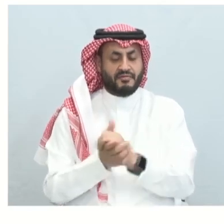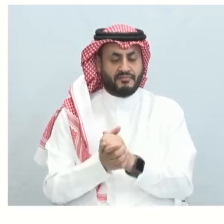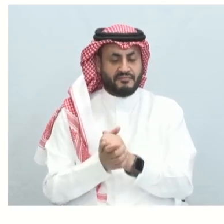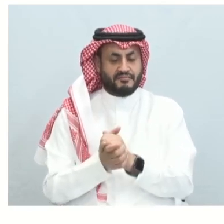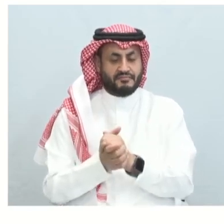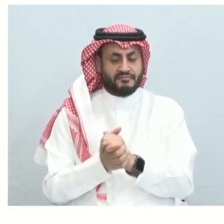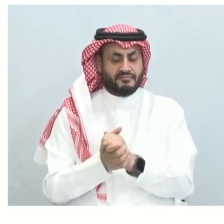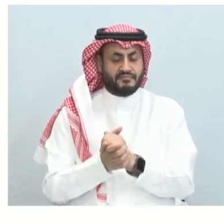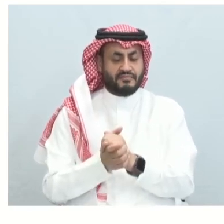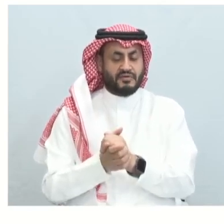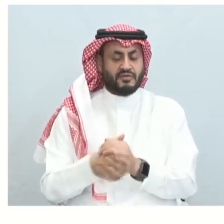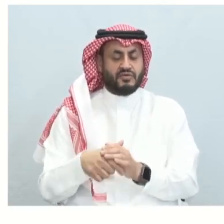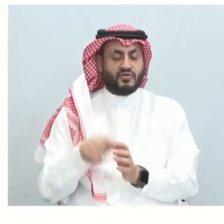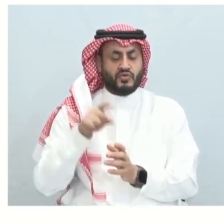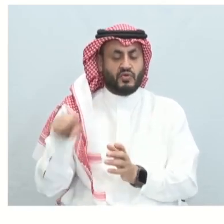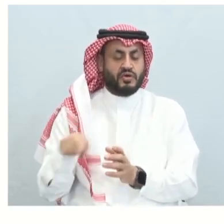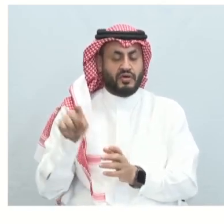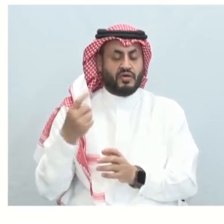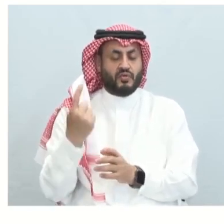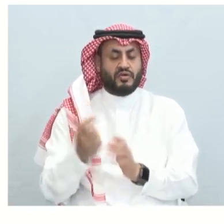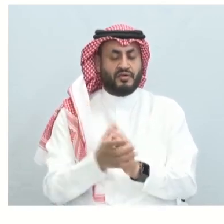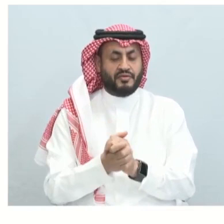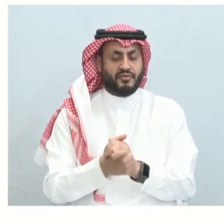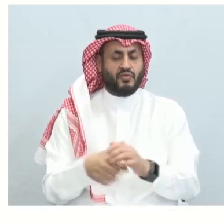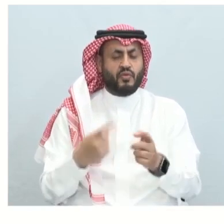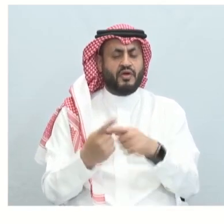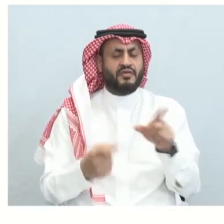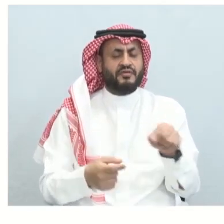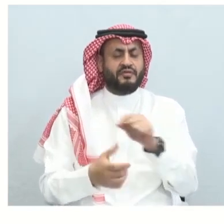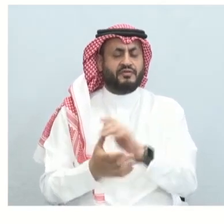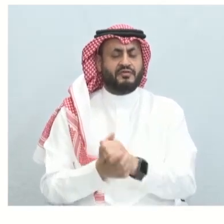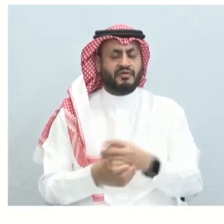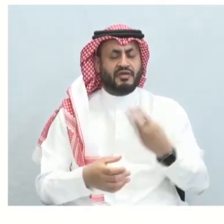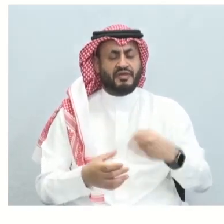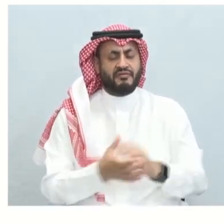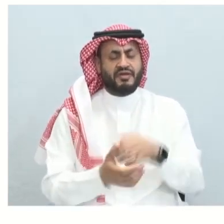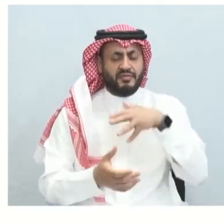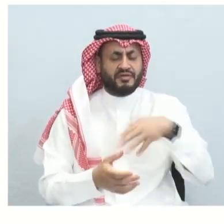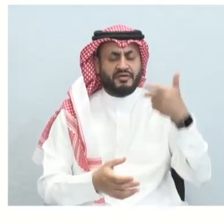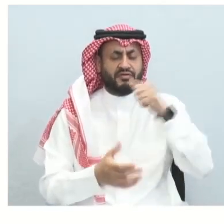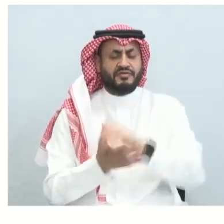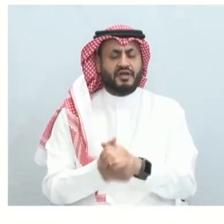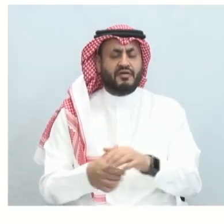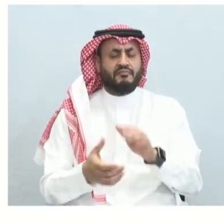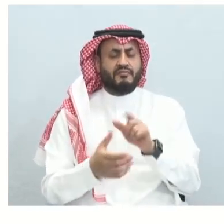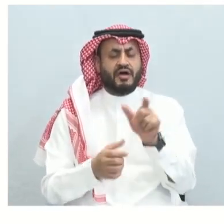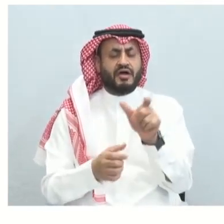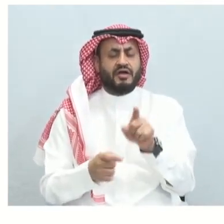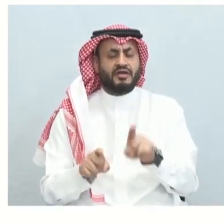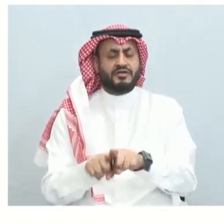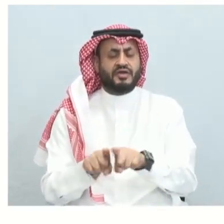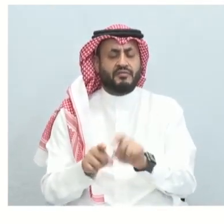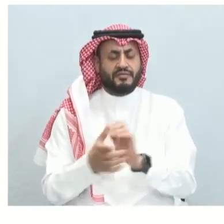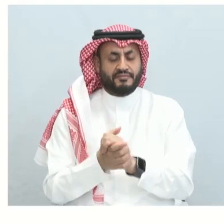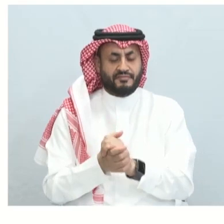التقويم السؤال الاول اذكر مثالا من تلطف النبي صلى الله عليه وسلم مع اصحابه اعيد السؤال مره